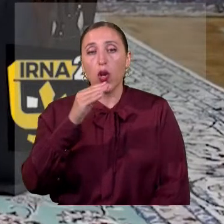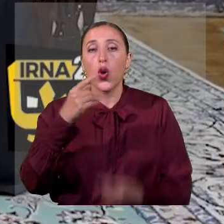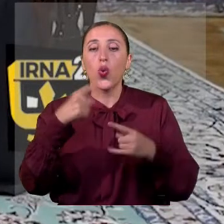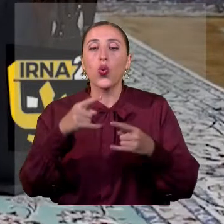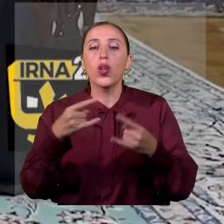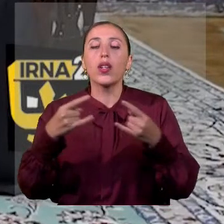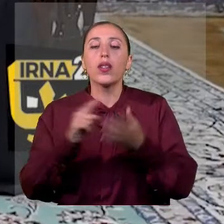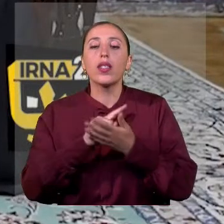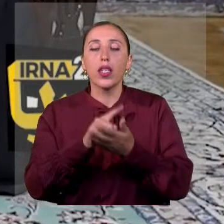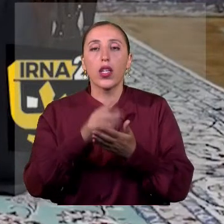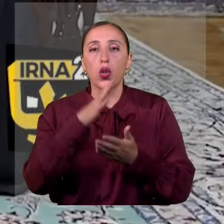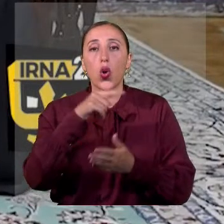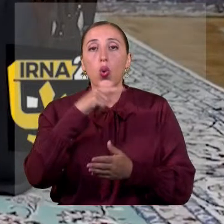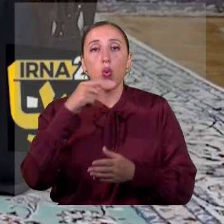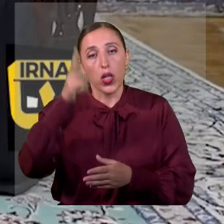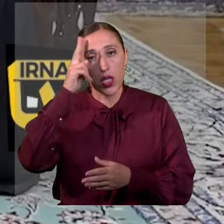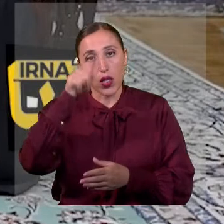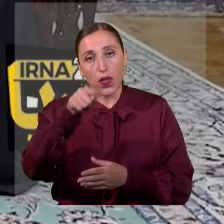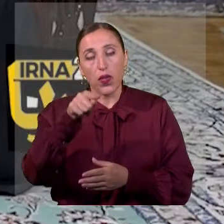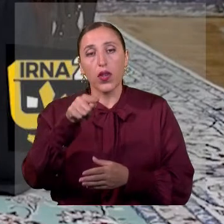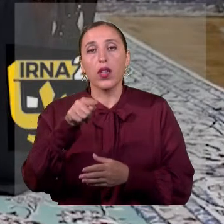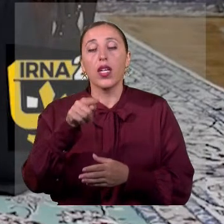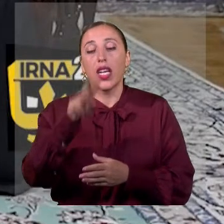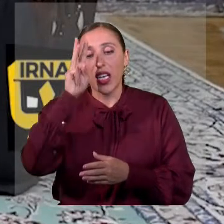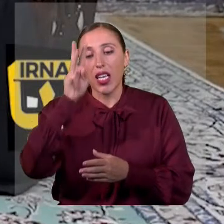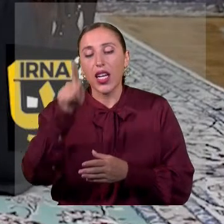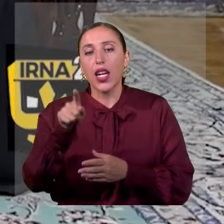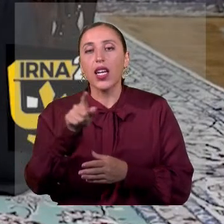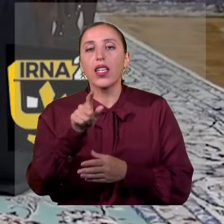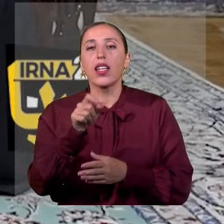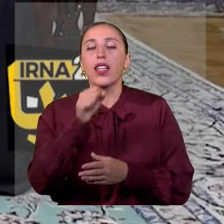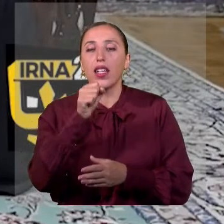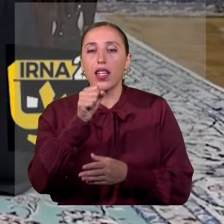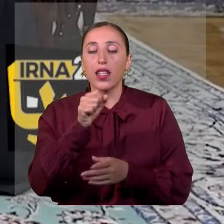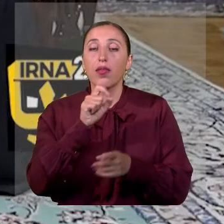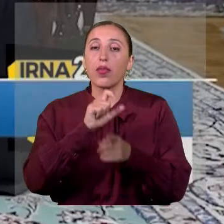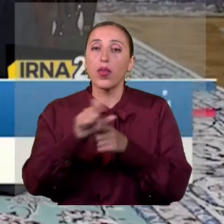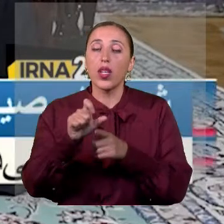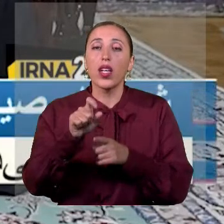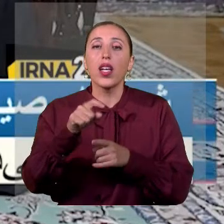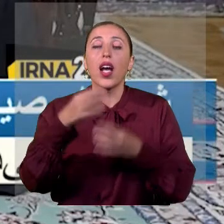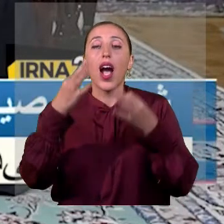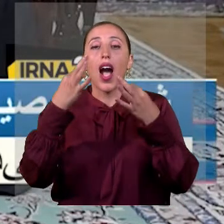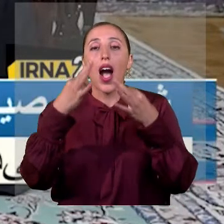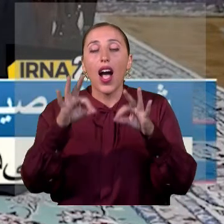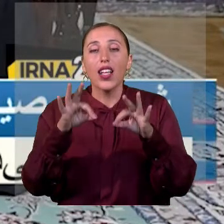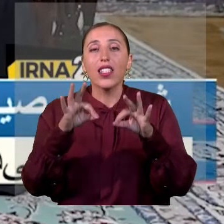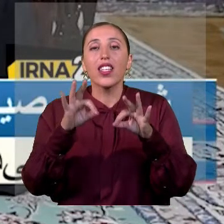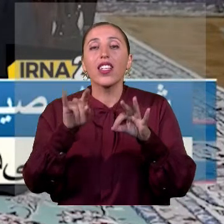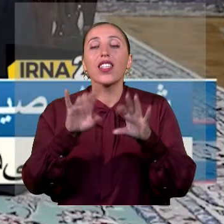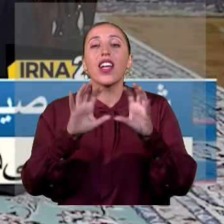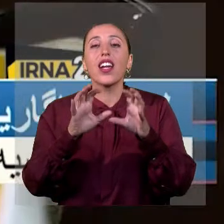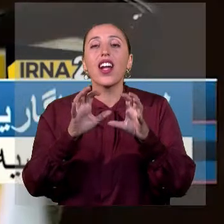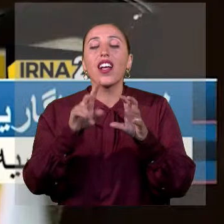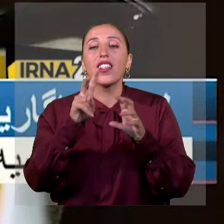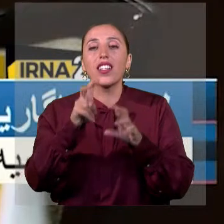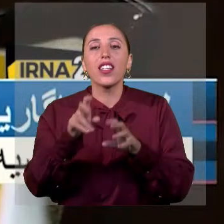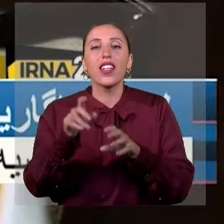ռուսաստանցի դիվանագետը շարքային իրանցիներին խորհուրդ էր տալիս չլսել Ազատություն ռադիոկայանի պարսկական ծառայության